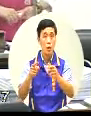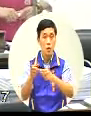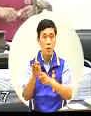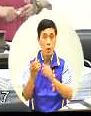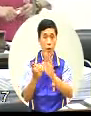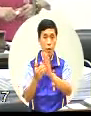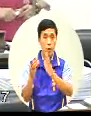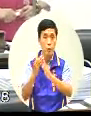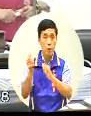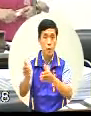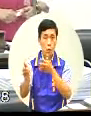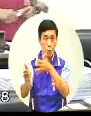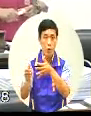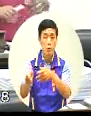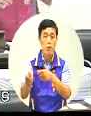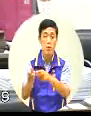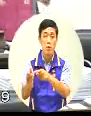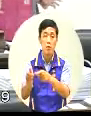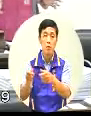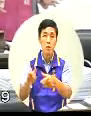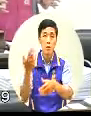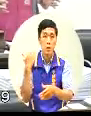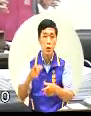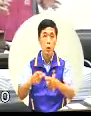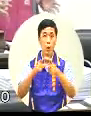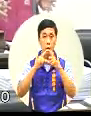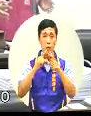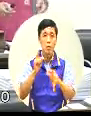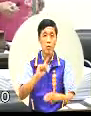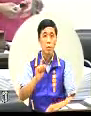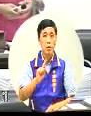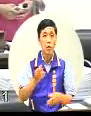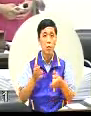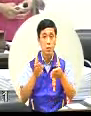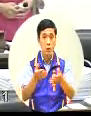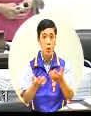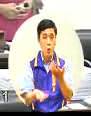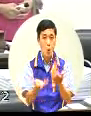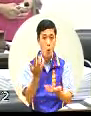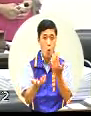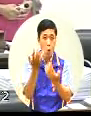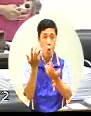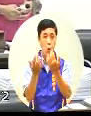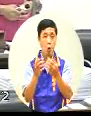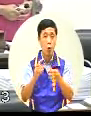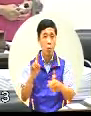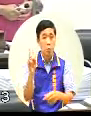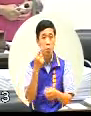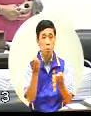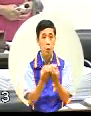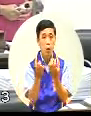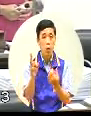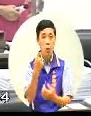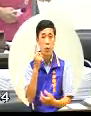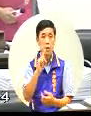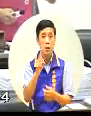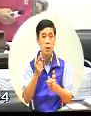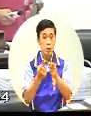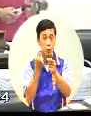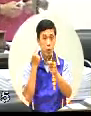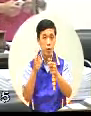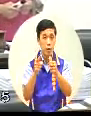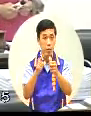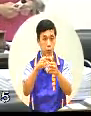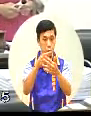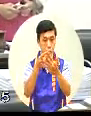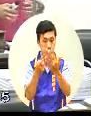局局长那时候你有跟我答复说，哈，我们的火灾的原因，就去年的一个前五名了，哈。大概第一个就是